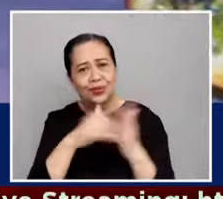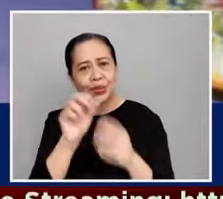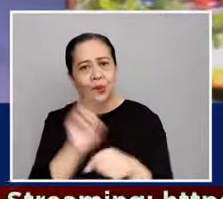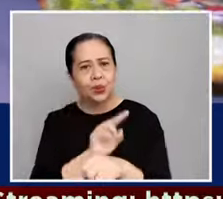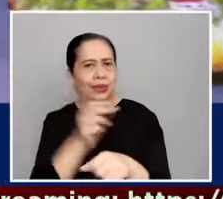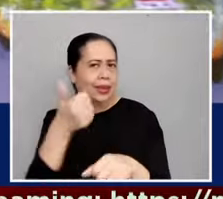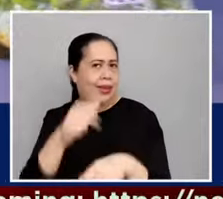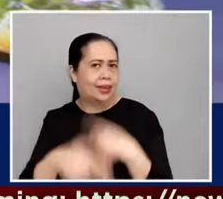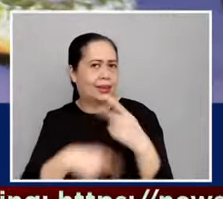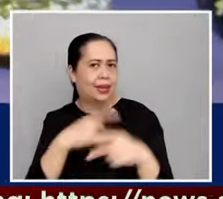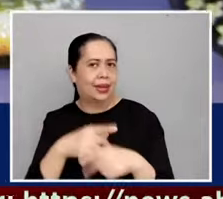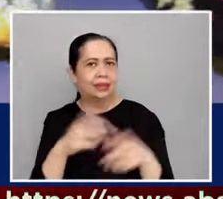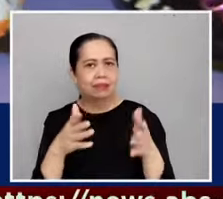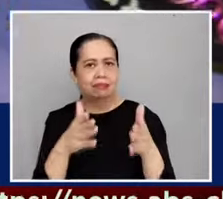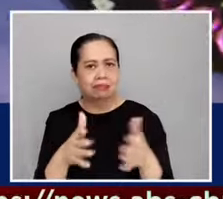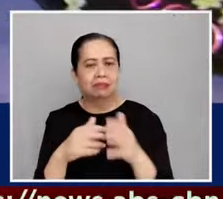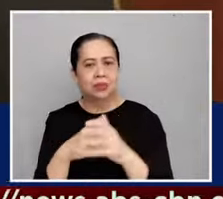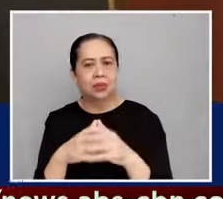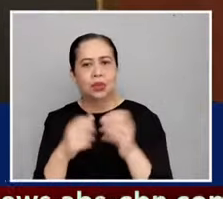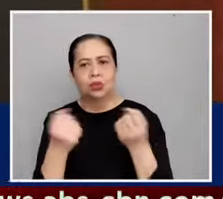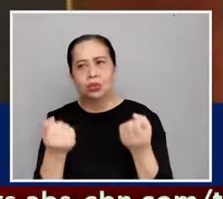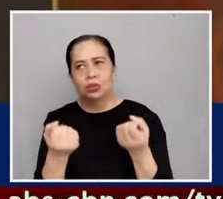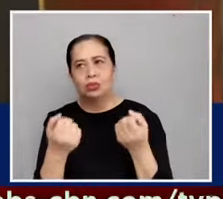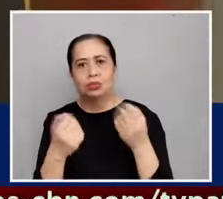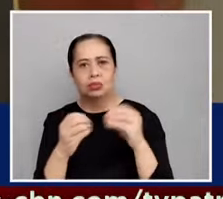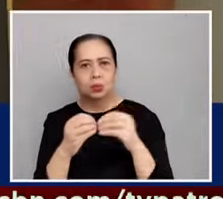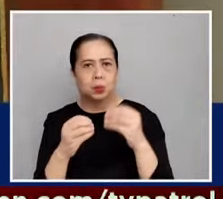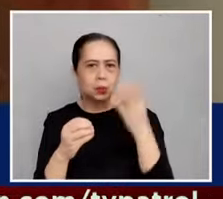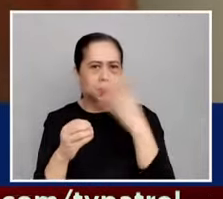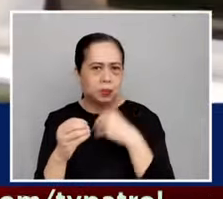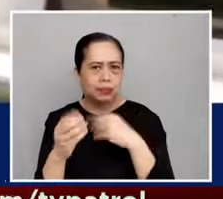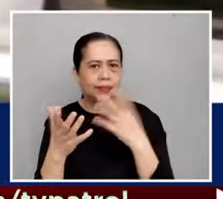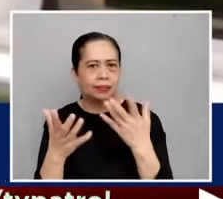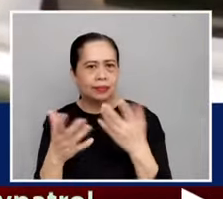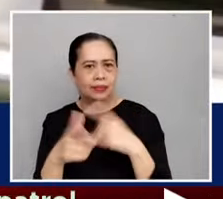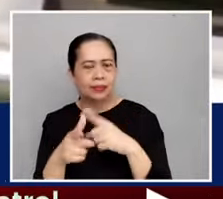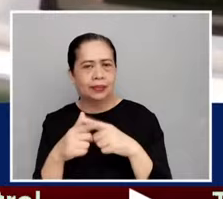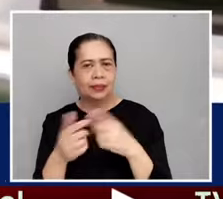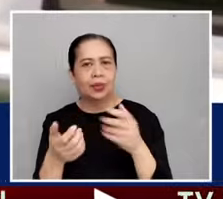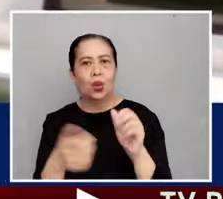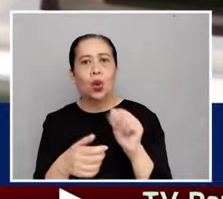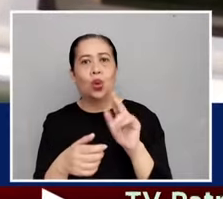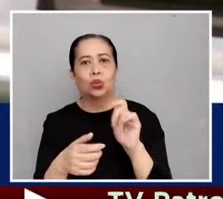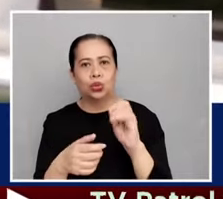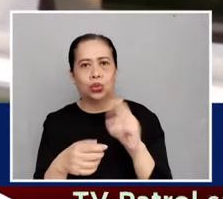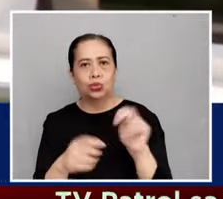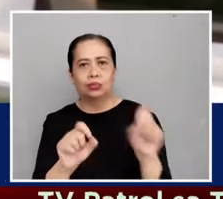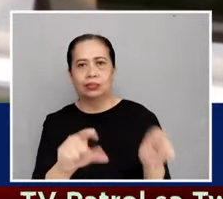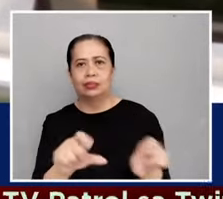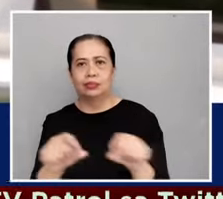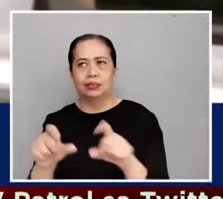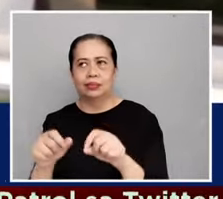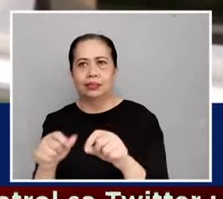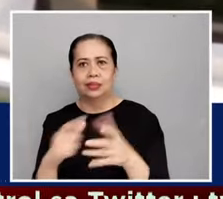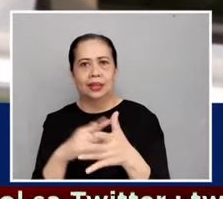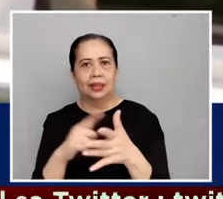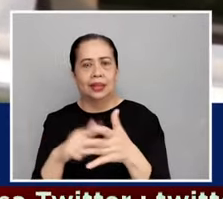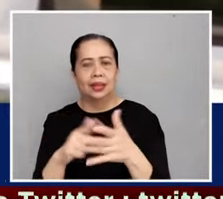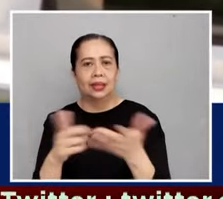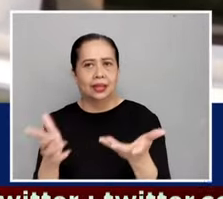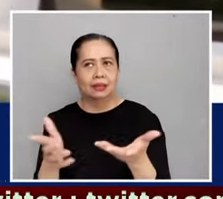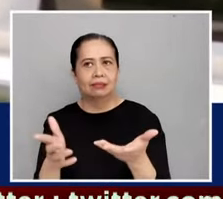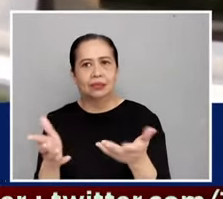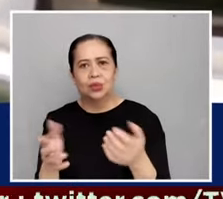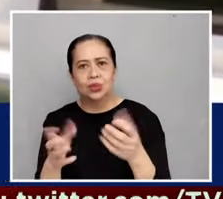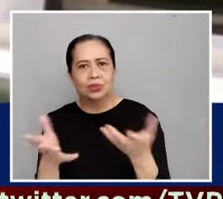any kind of medium para pagandahin. Tapos i-auction off namin. Tapos magbibigay